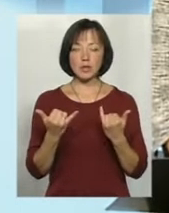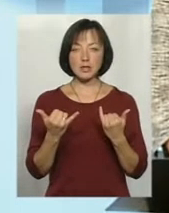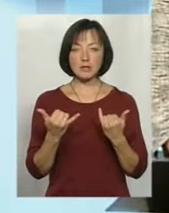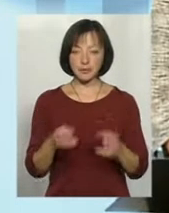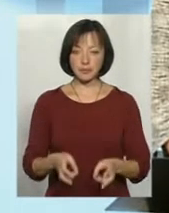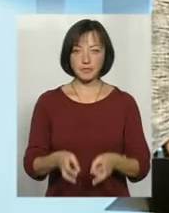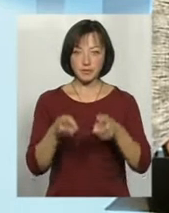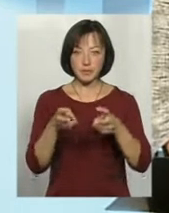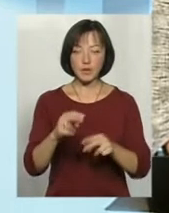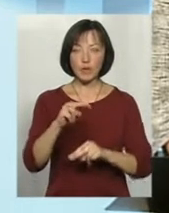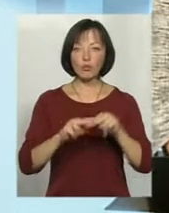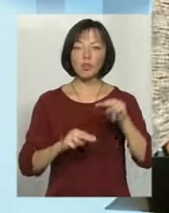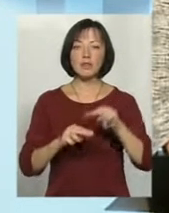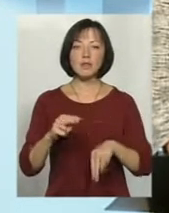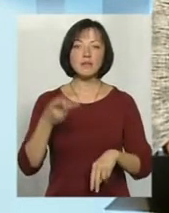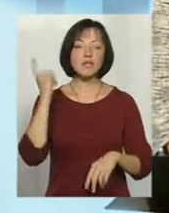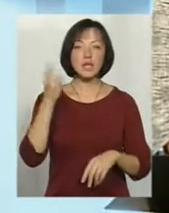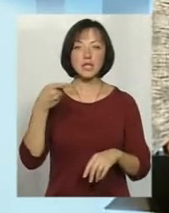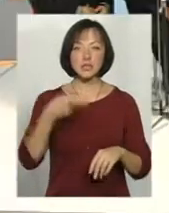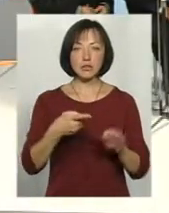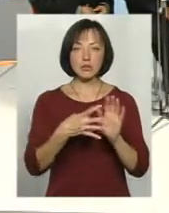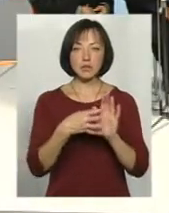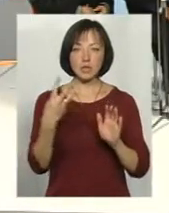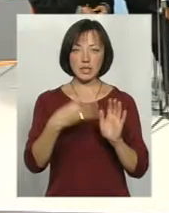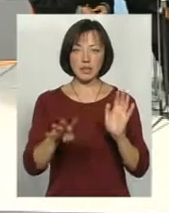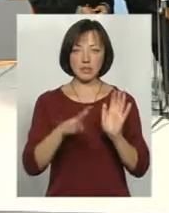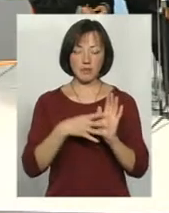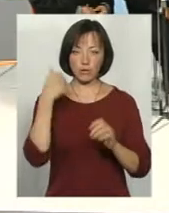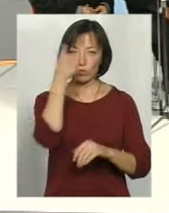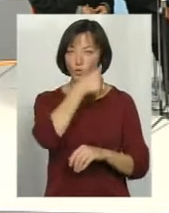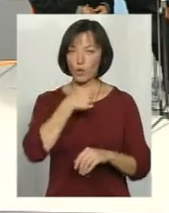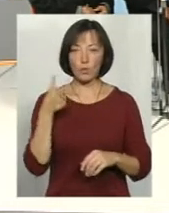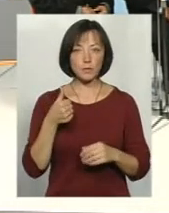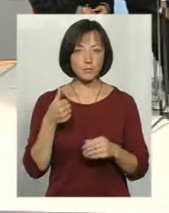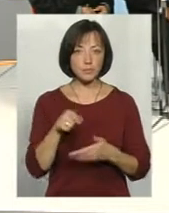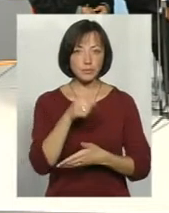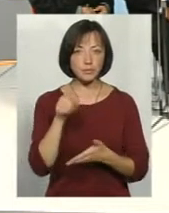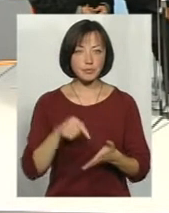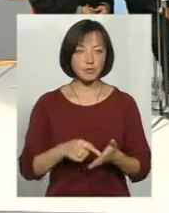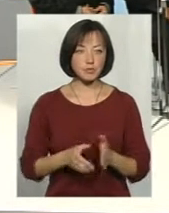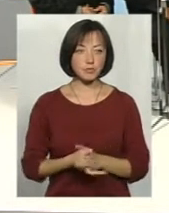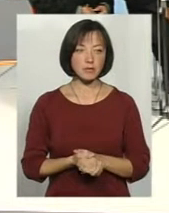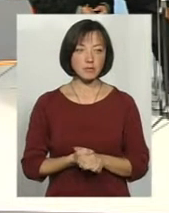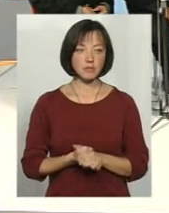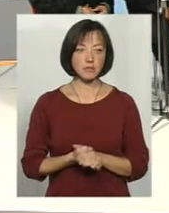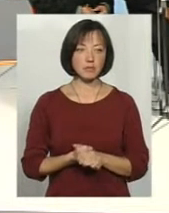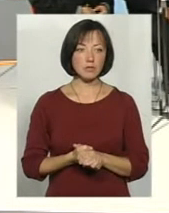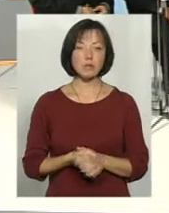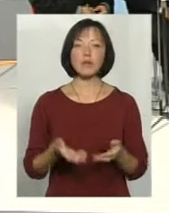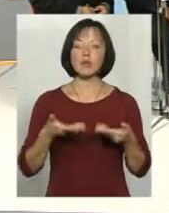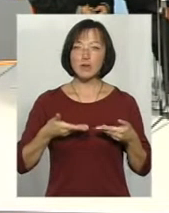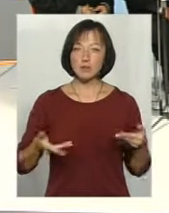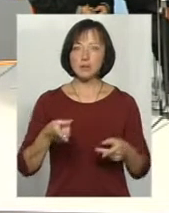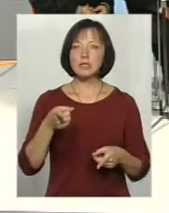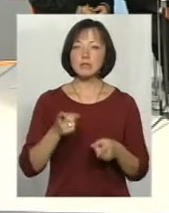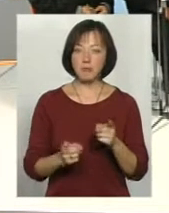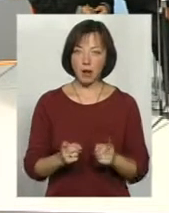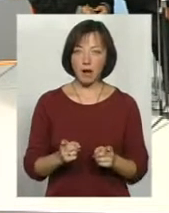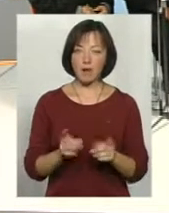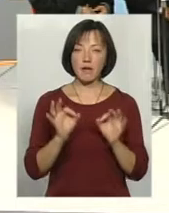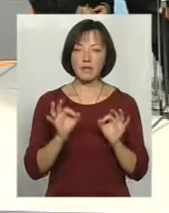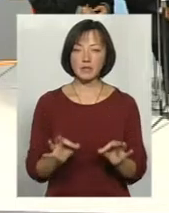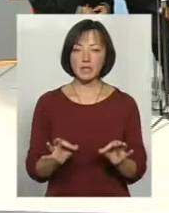будівлі, збудованої в 30-ті роки, минулого століття? Ми справді, і я